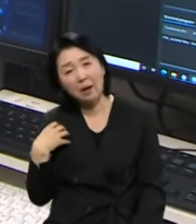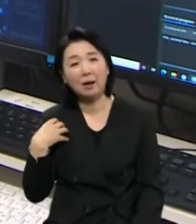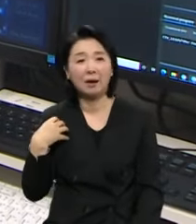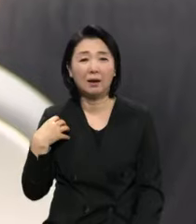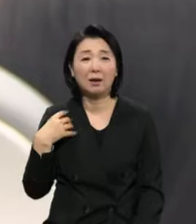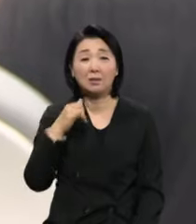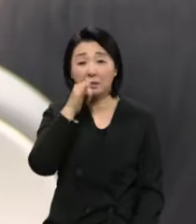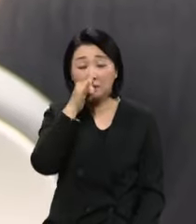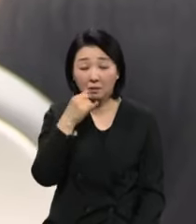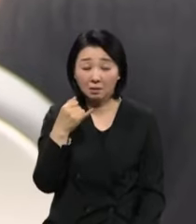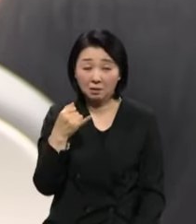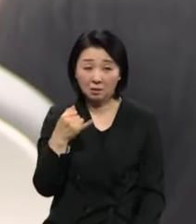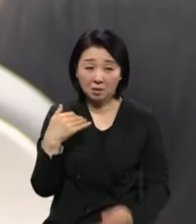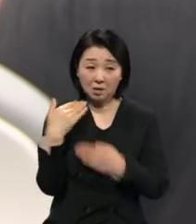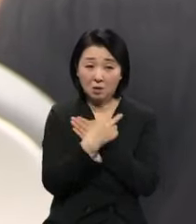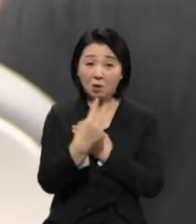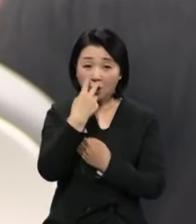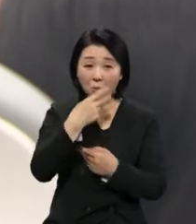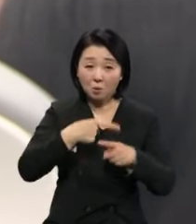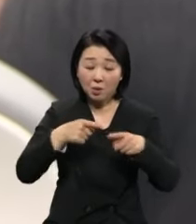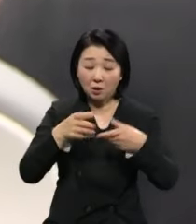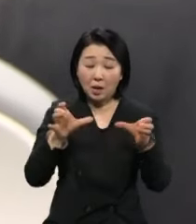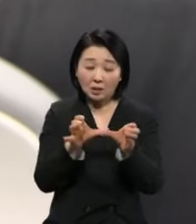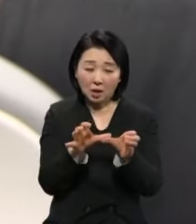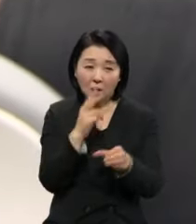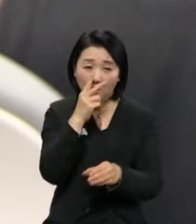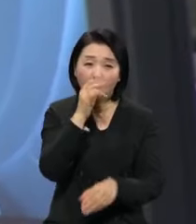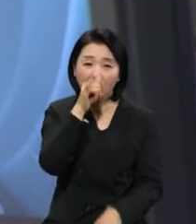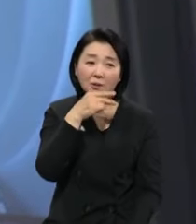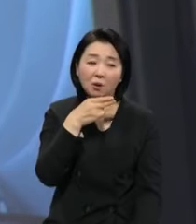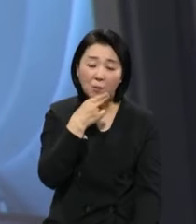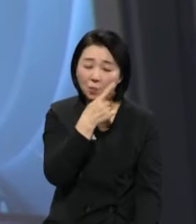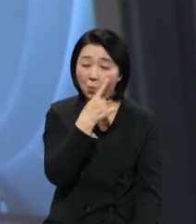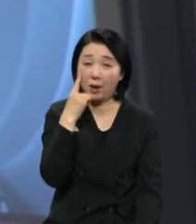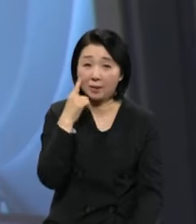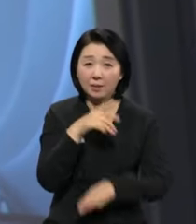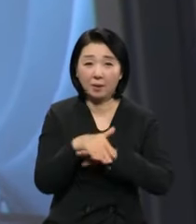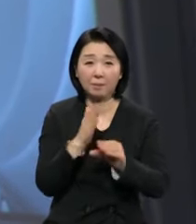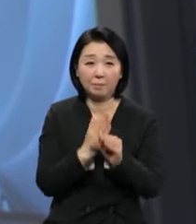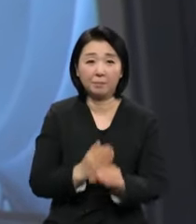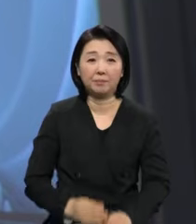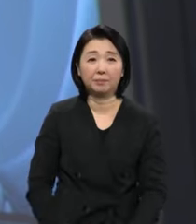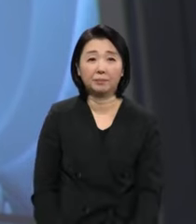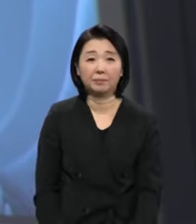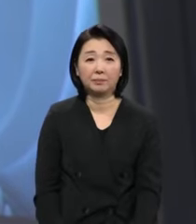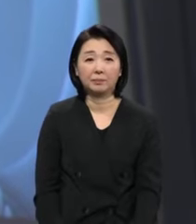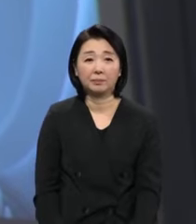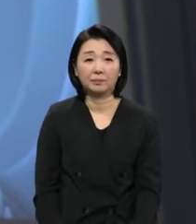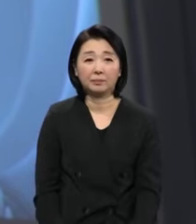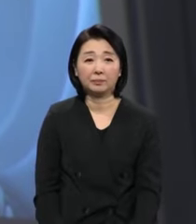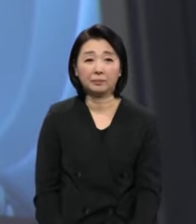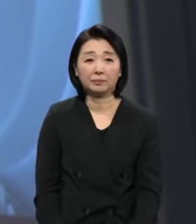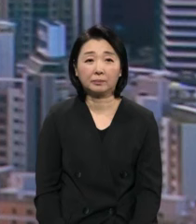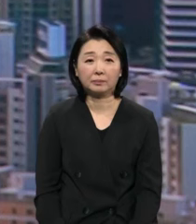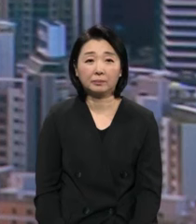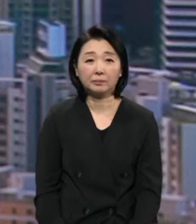나오자 건강보험 심사평가원은 급여화를 검토하겠다고 밝힌 바 있습니다. JTBC 이혜원입니다.